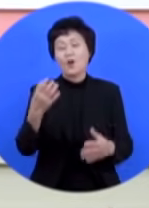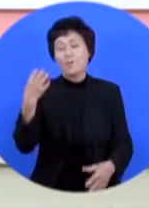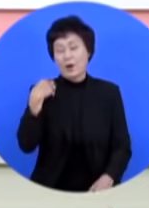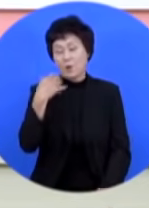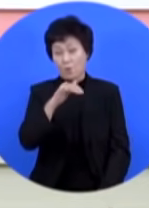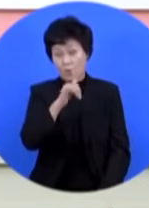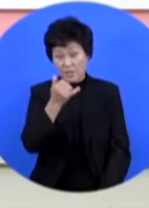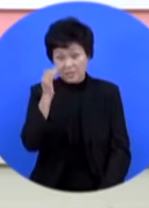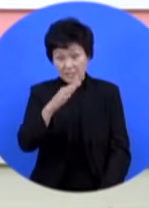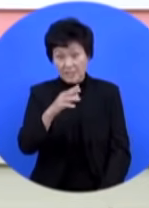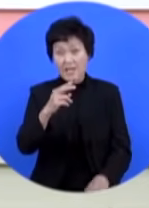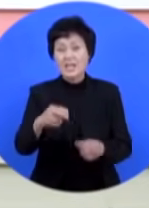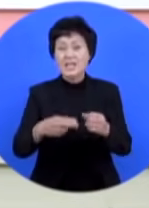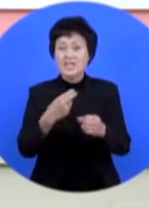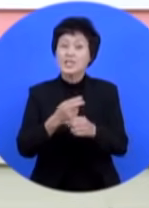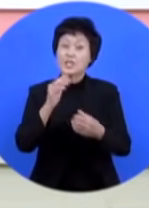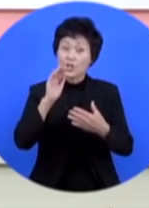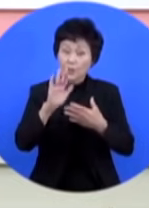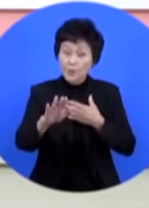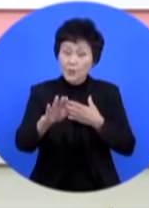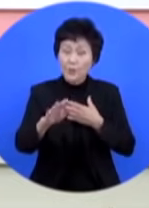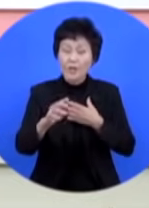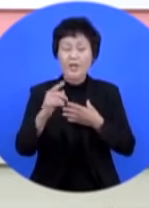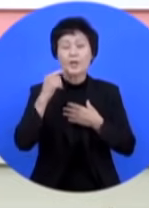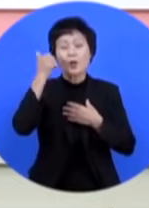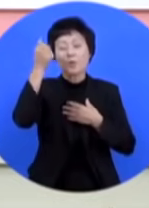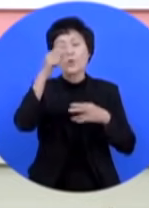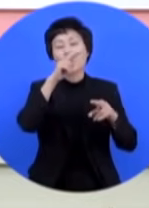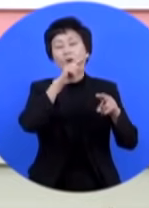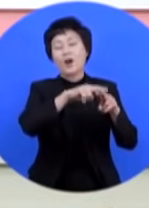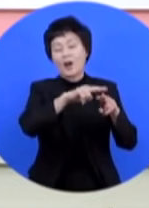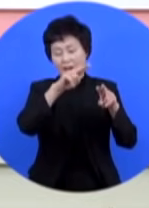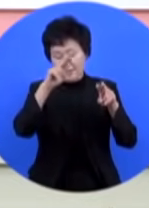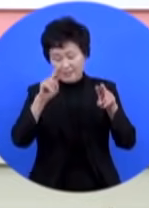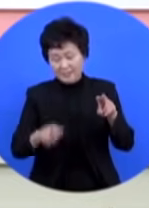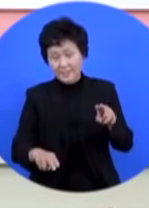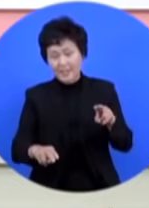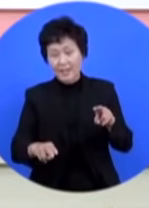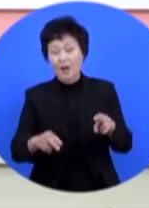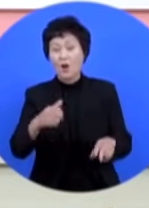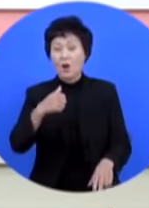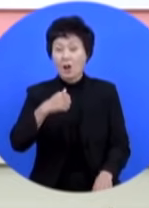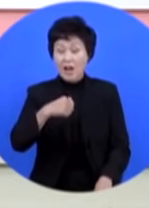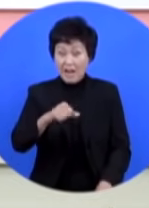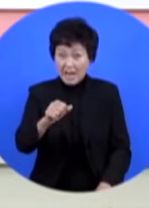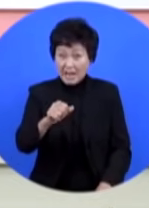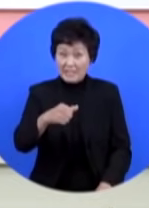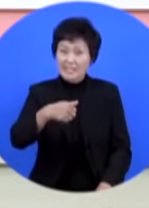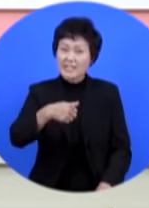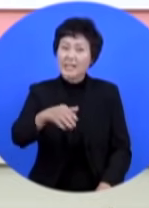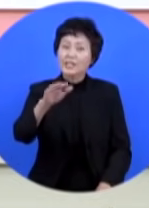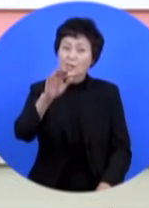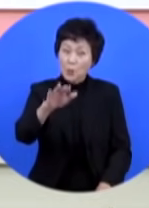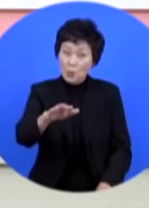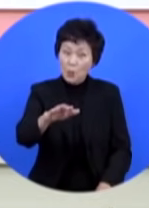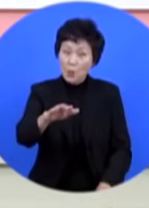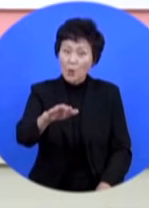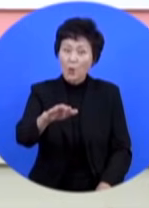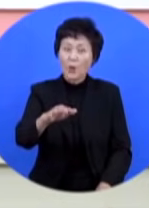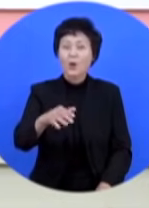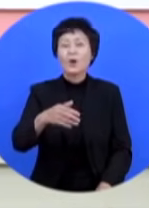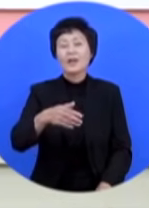예. 완전히 목회 일선에서 은퇴하고 아들의 발자취를 따라 말레이시아